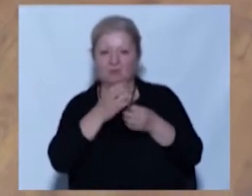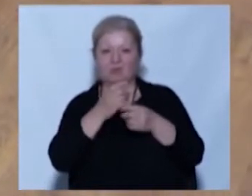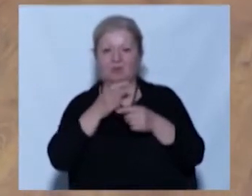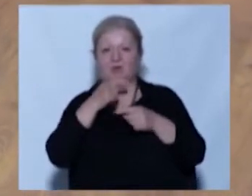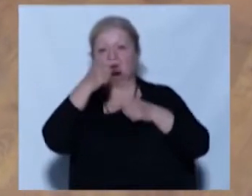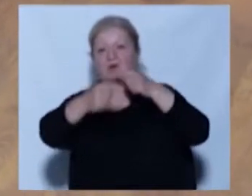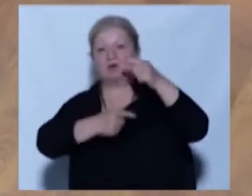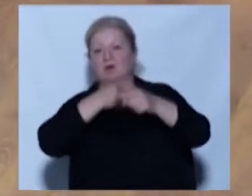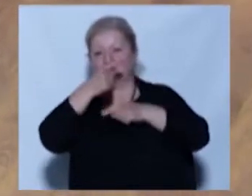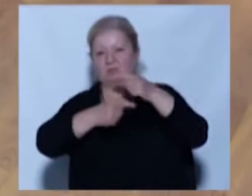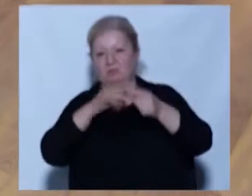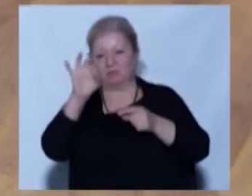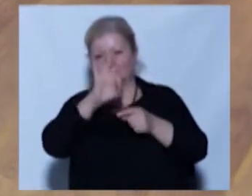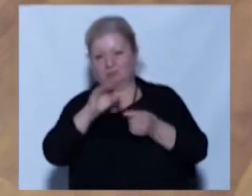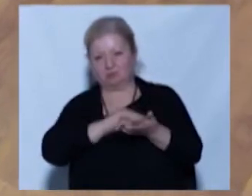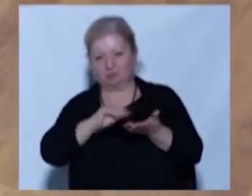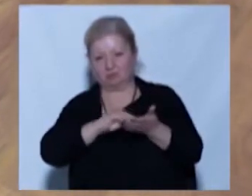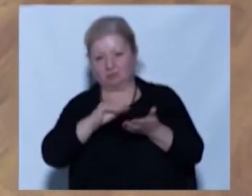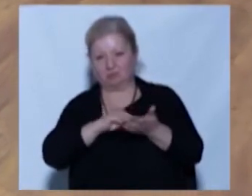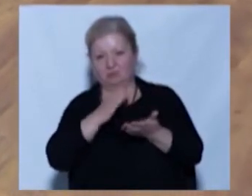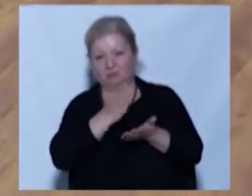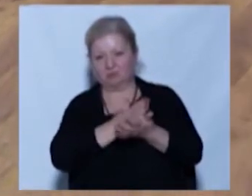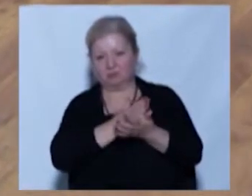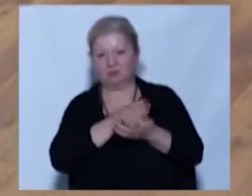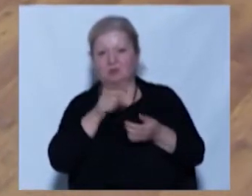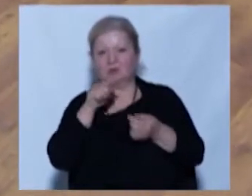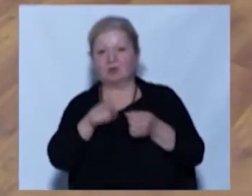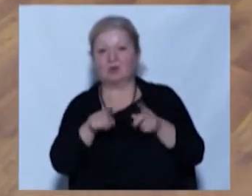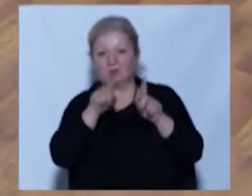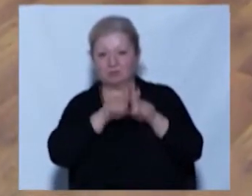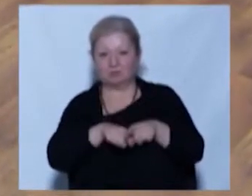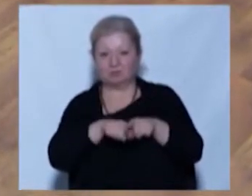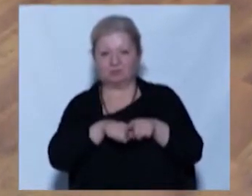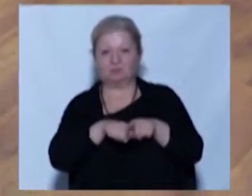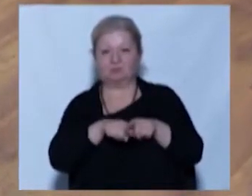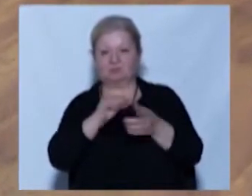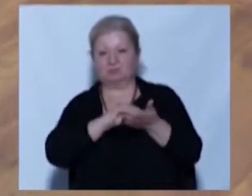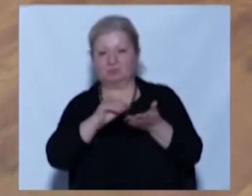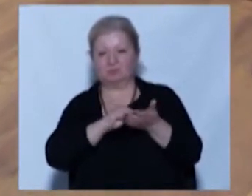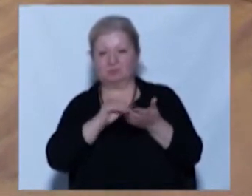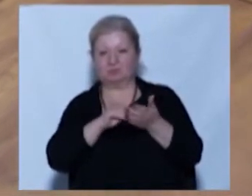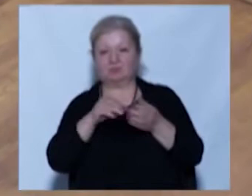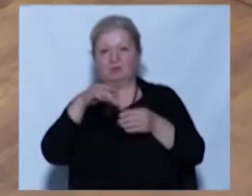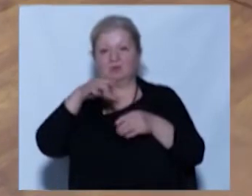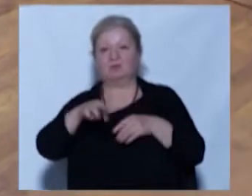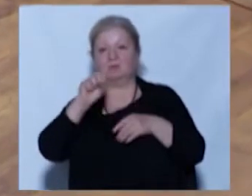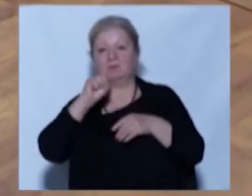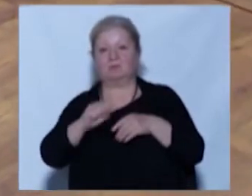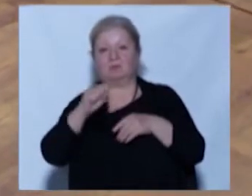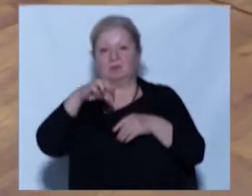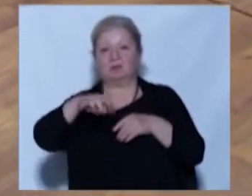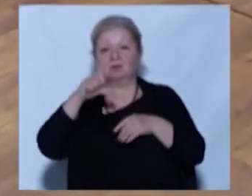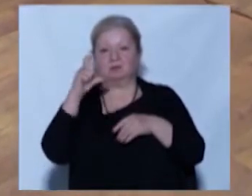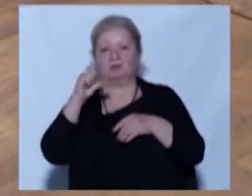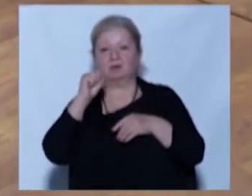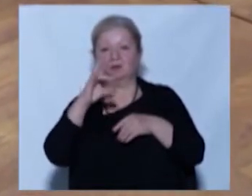ნაწარმოებები, რომლებიც მთელ ეპოქებზე მოგვითხრობენ. ამ ტიპის ნაწარმოებებს